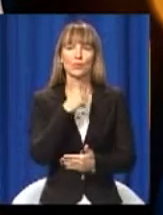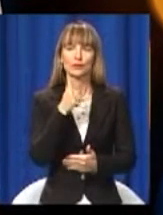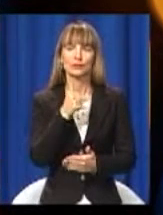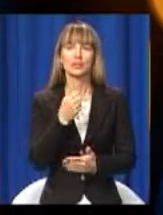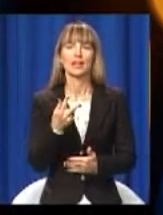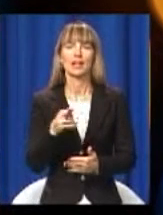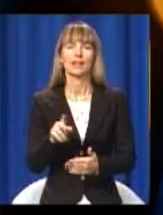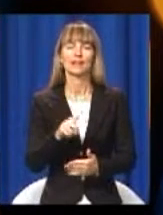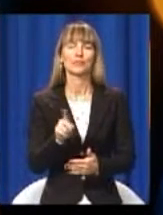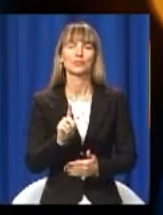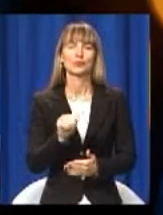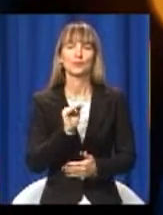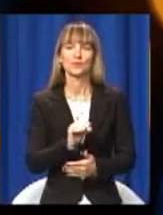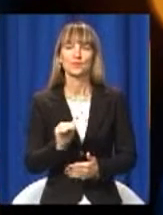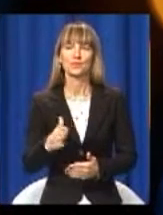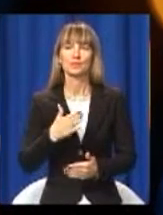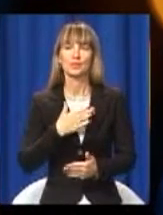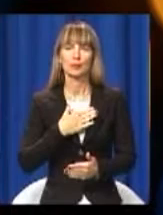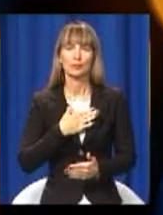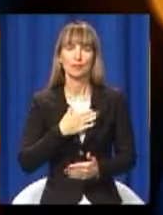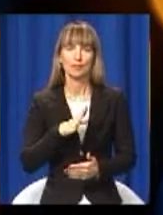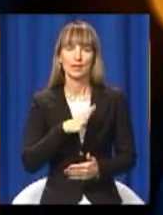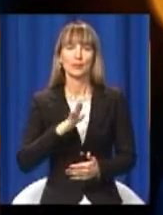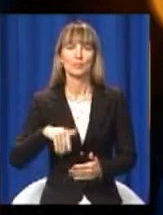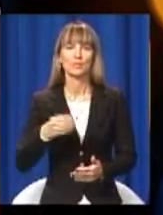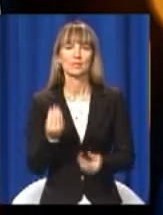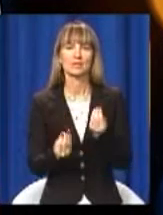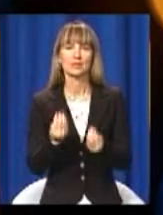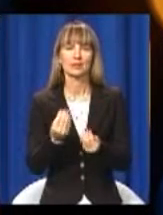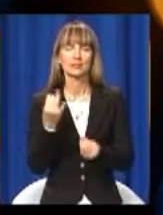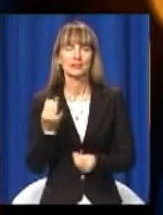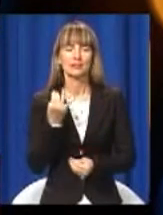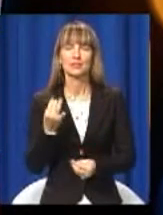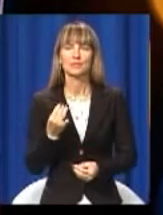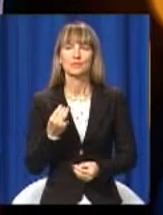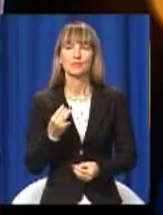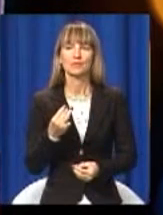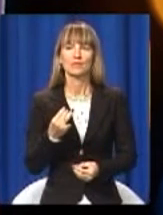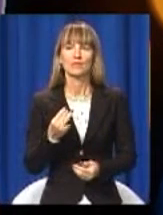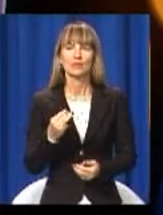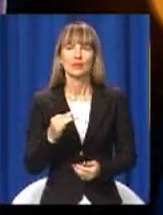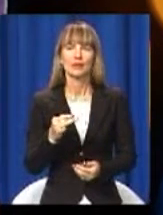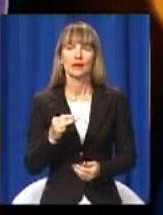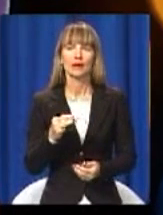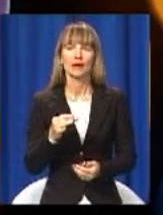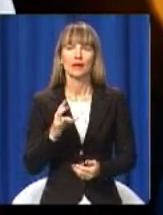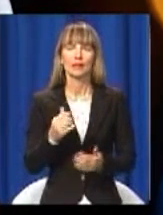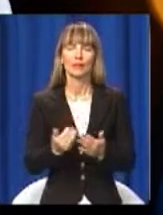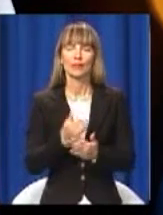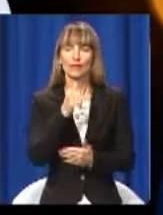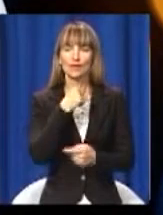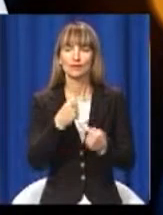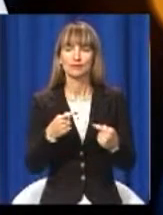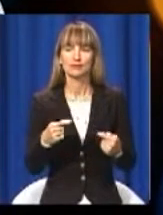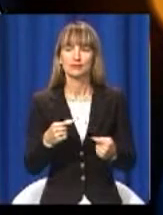того, чтобы детям было потом интересно играть. Мама как наготовит вкусняшек разных,